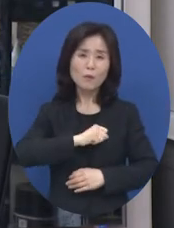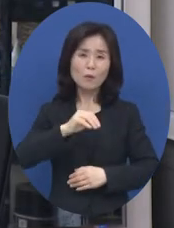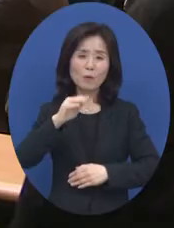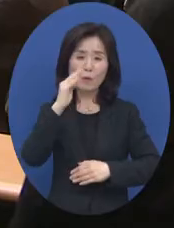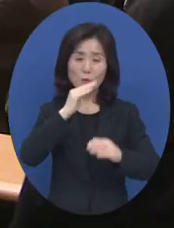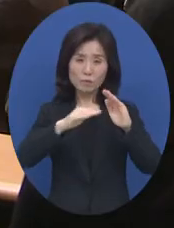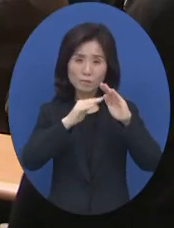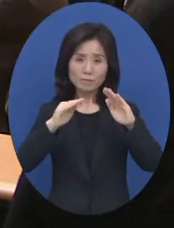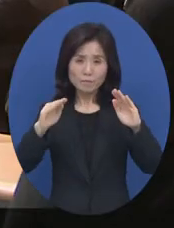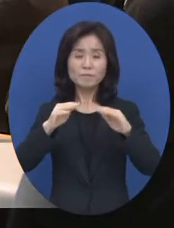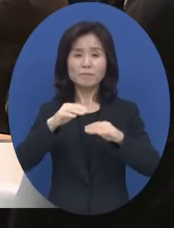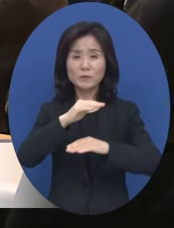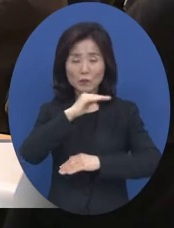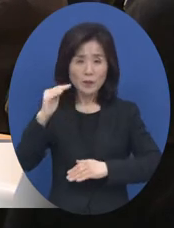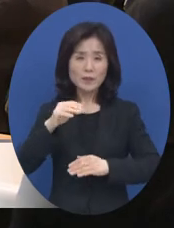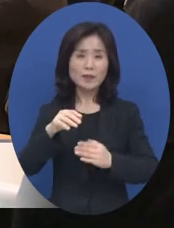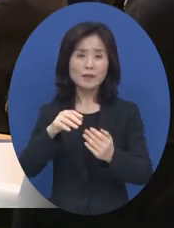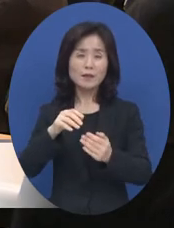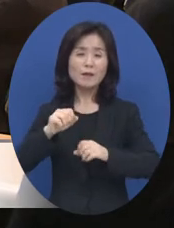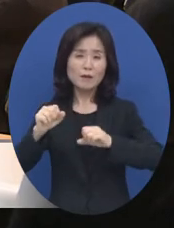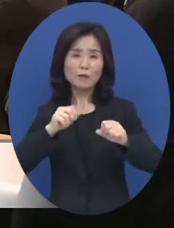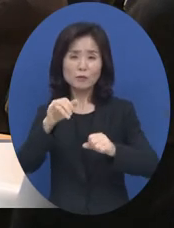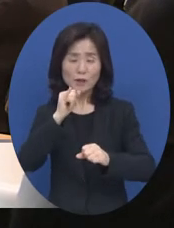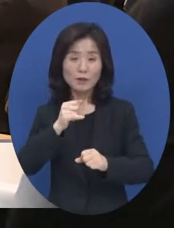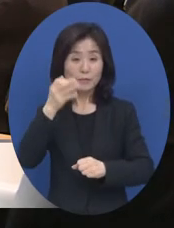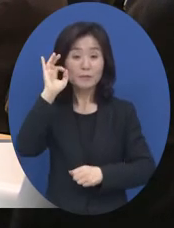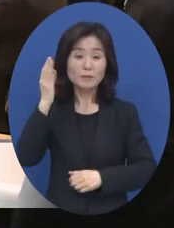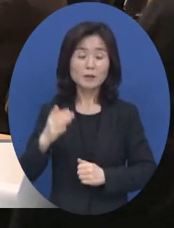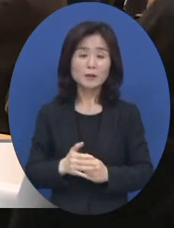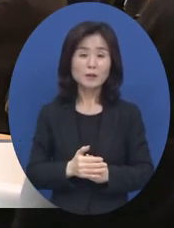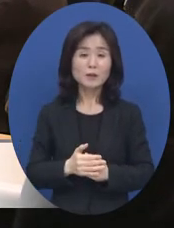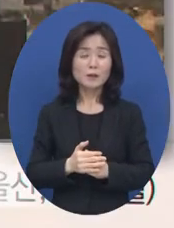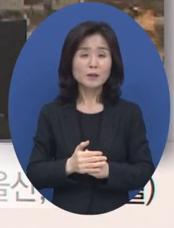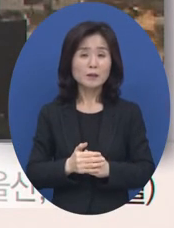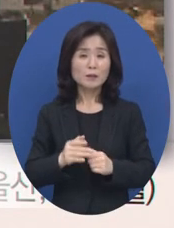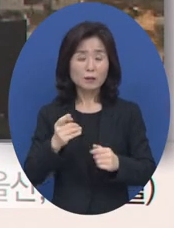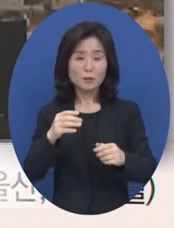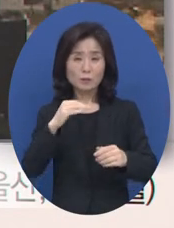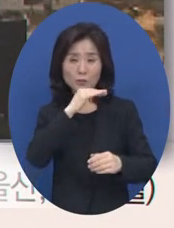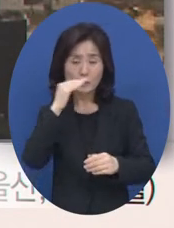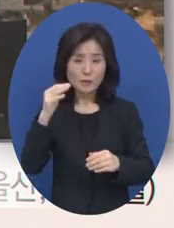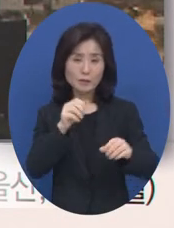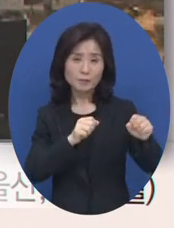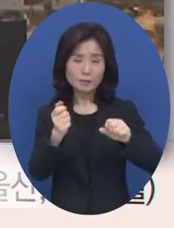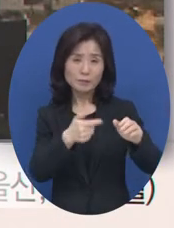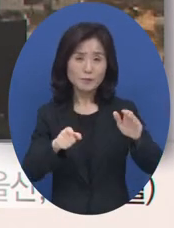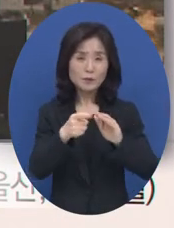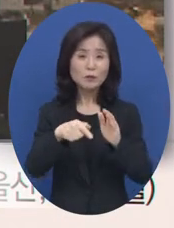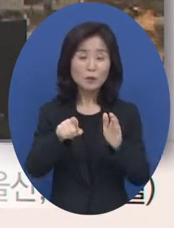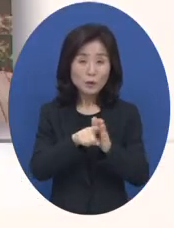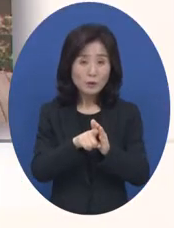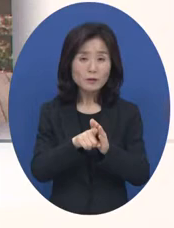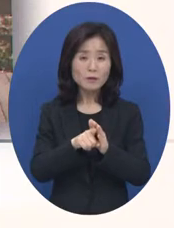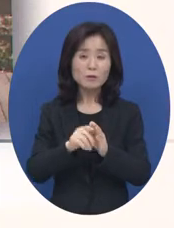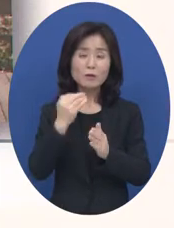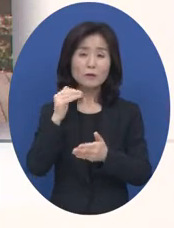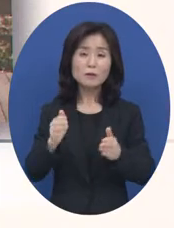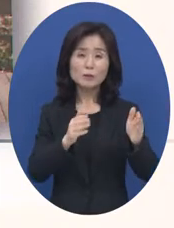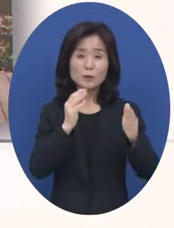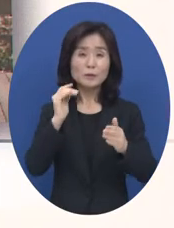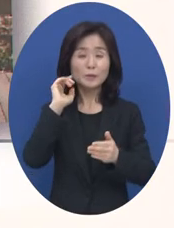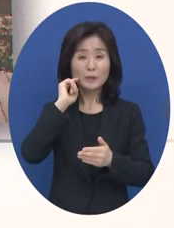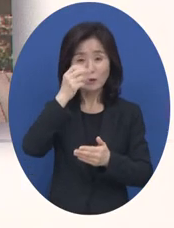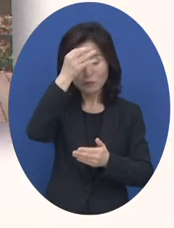됐고 이렇게 문화 예술계에 공정한 시장 조성에 앞장 서기 위한 경기도 건축물 미술작품 제도가 시행 한지